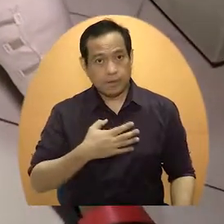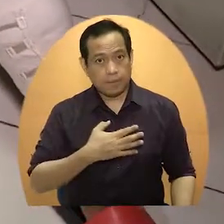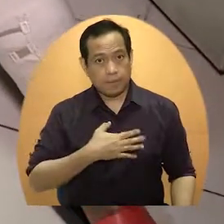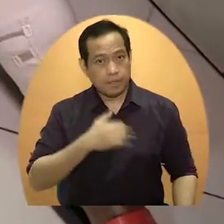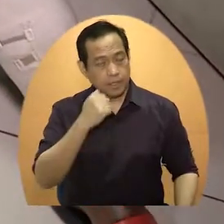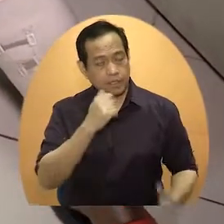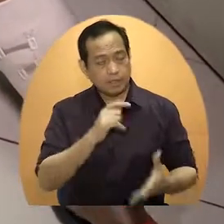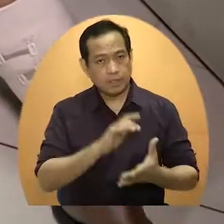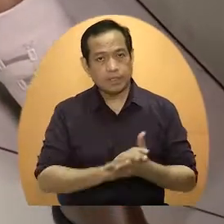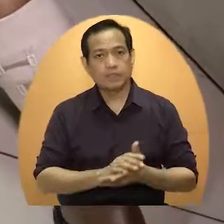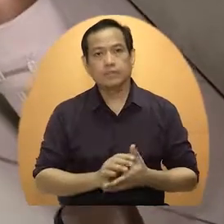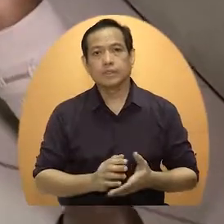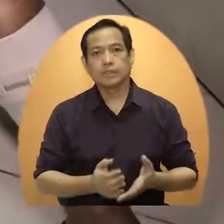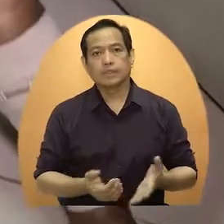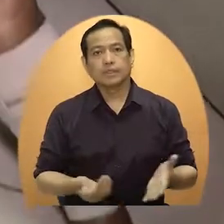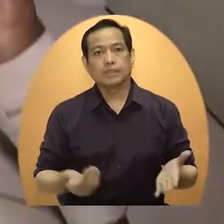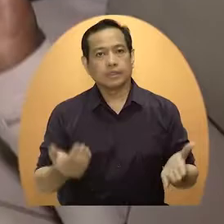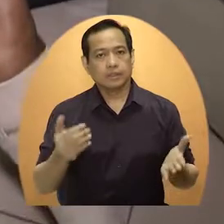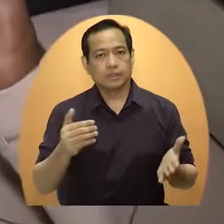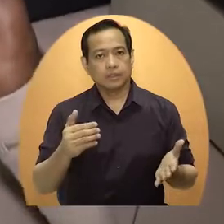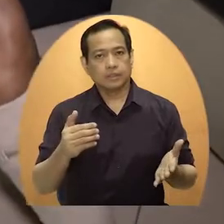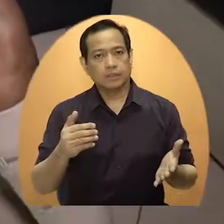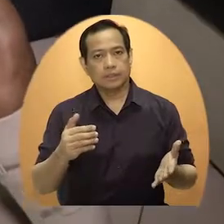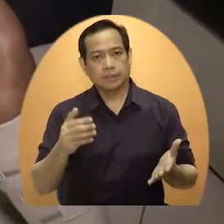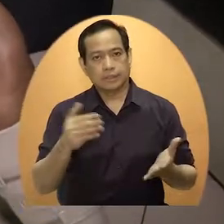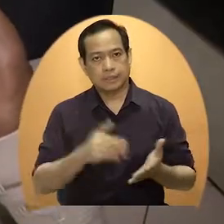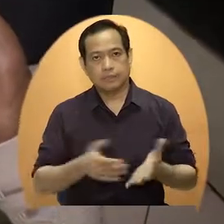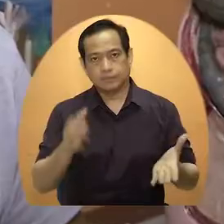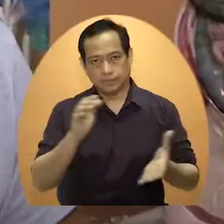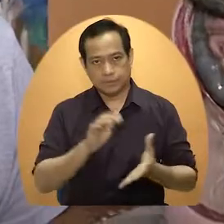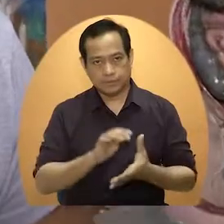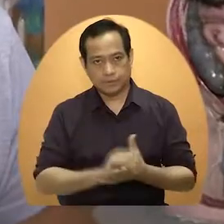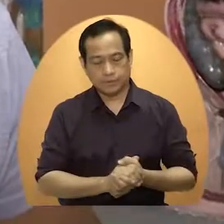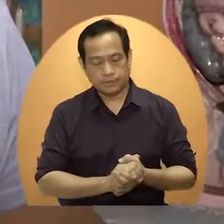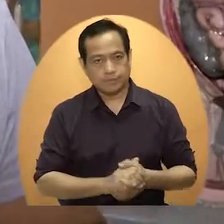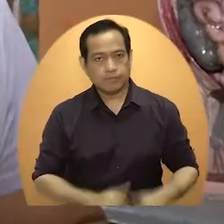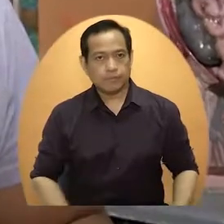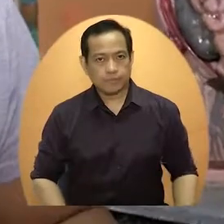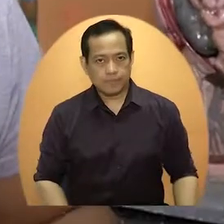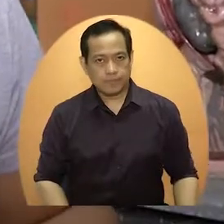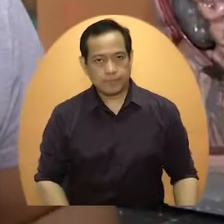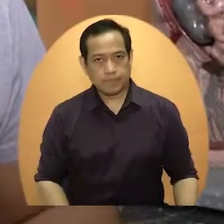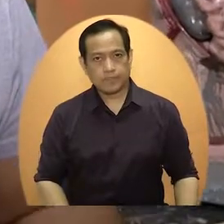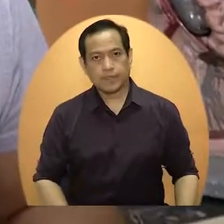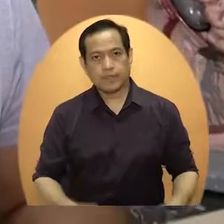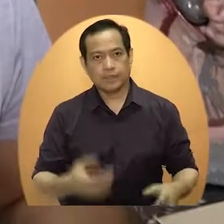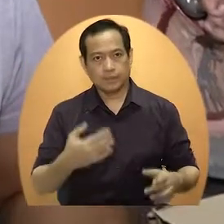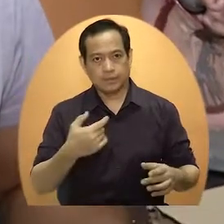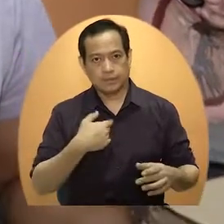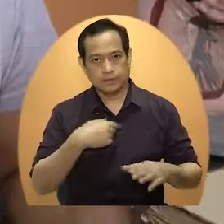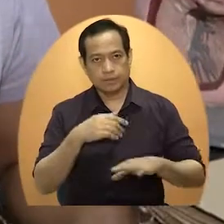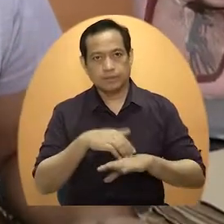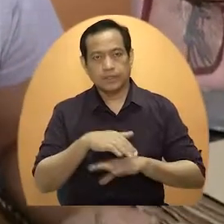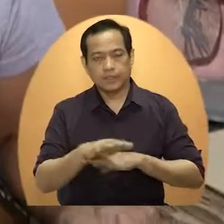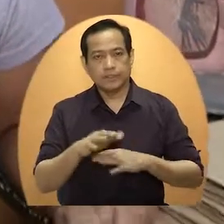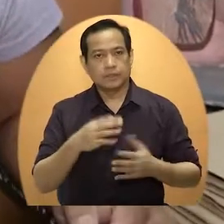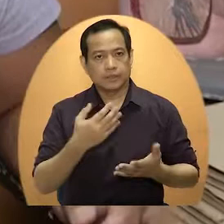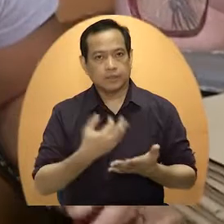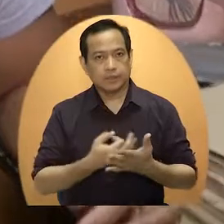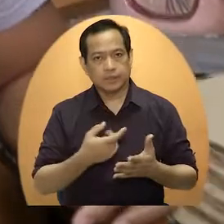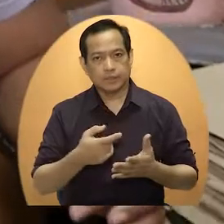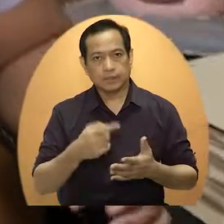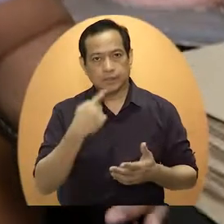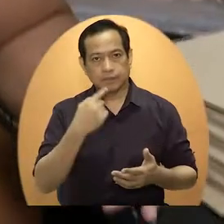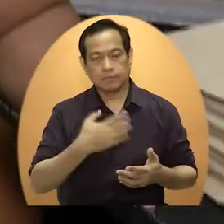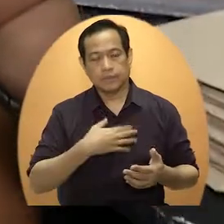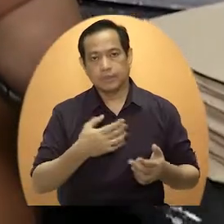nung asawa ko, papadala ko dati. Tapos, yung kumpari ko, sabi